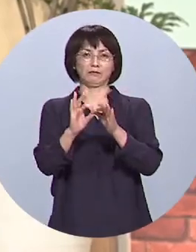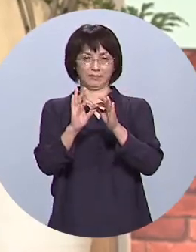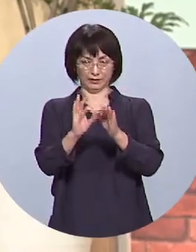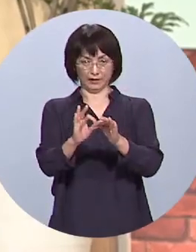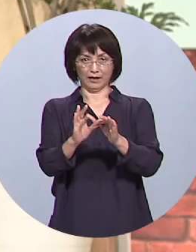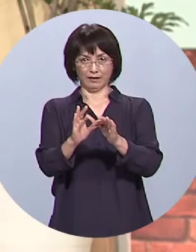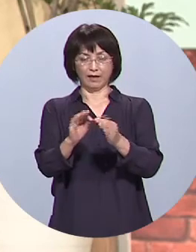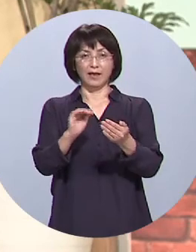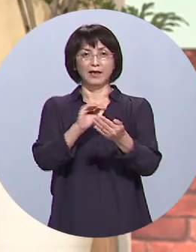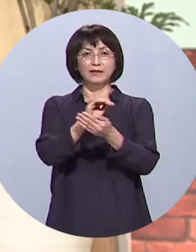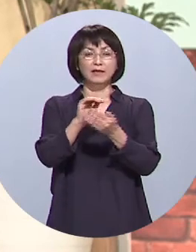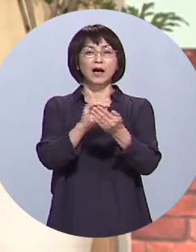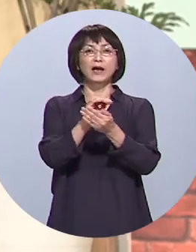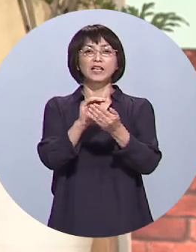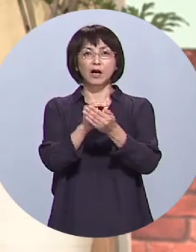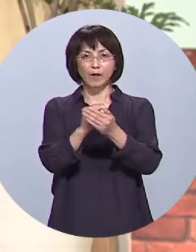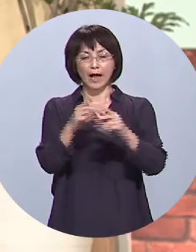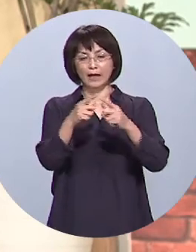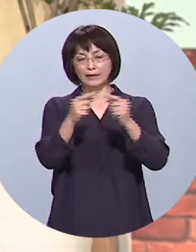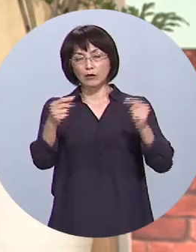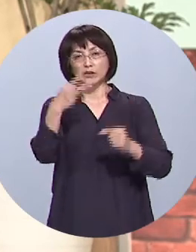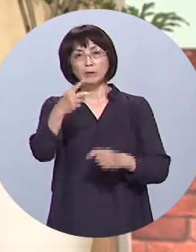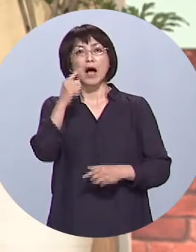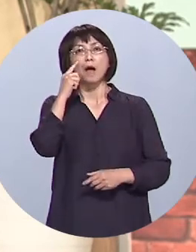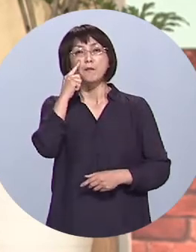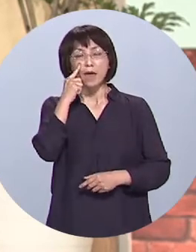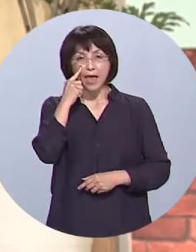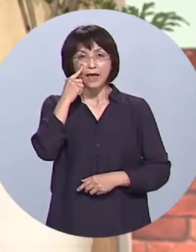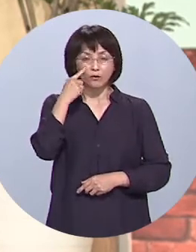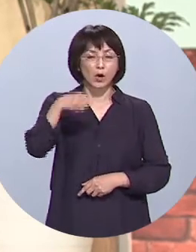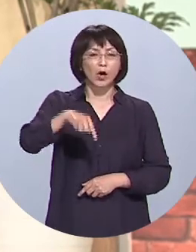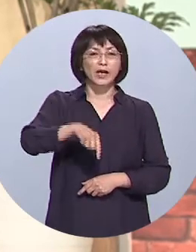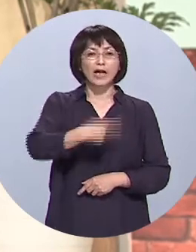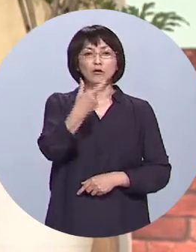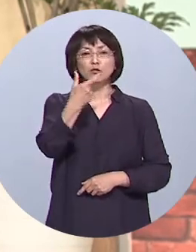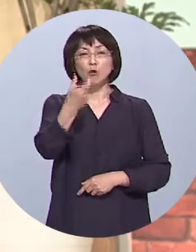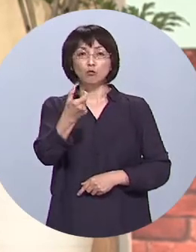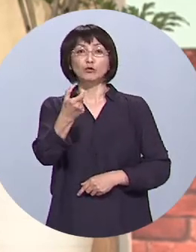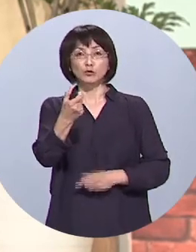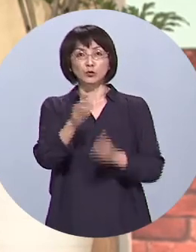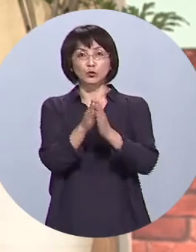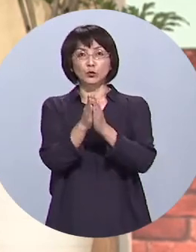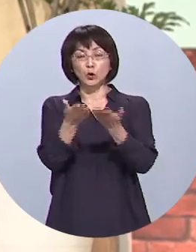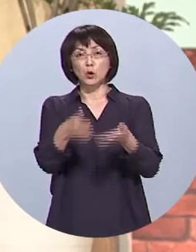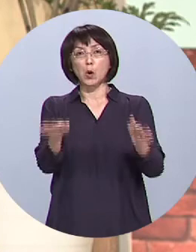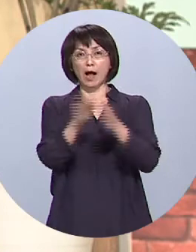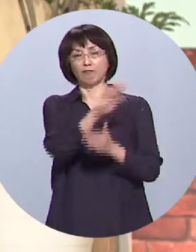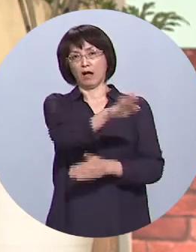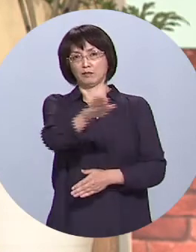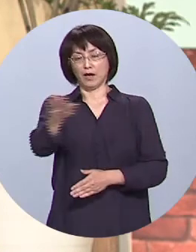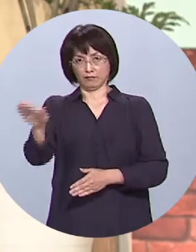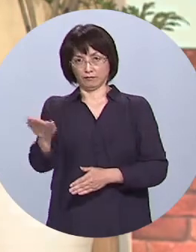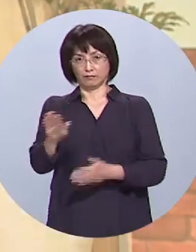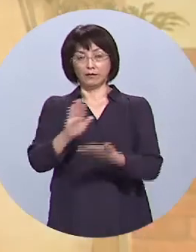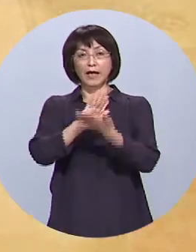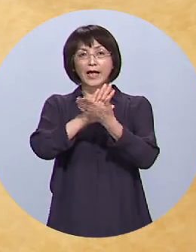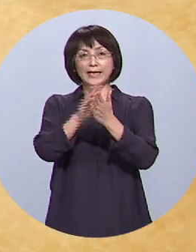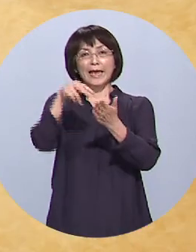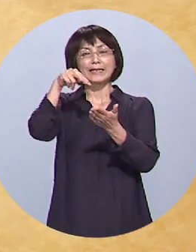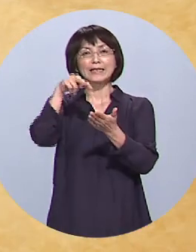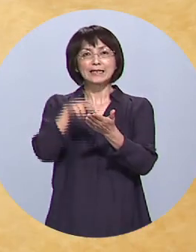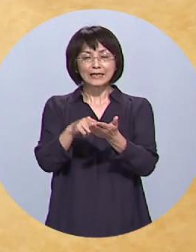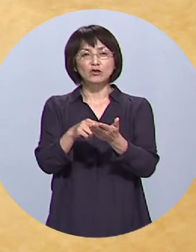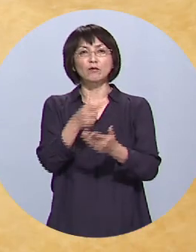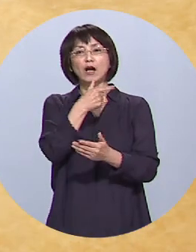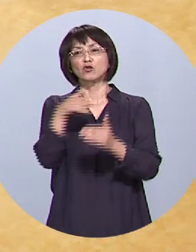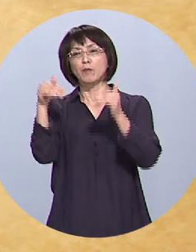埼玉は全国で2番目に多いなんと160の図書館があるんですけれども、その中には県立図書館が熊谷